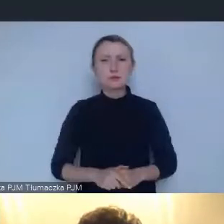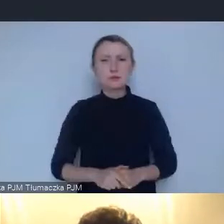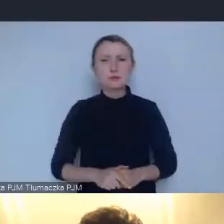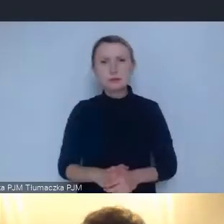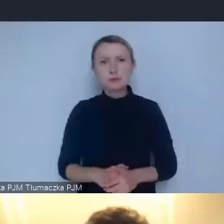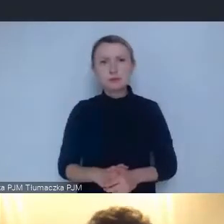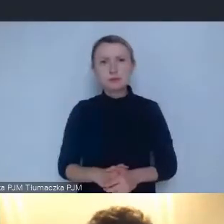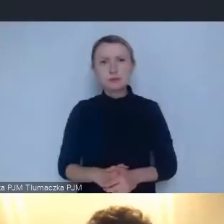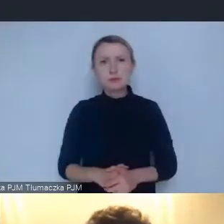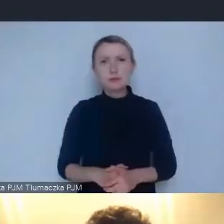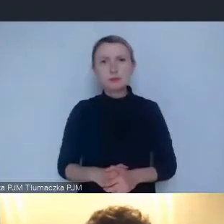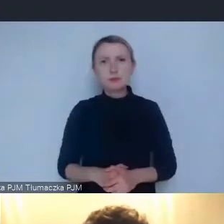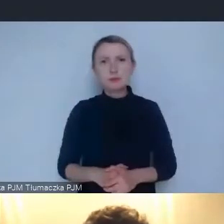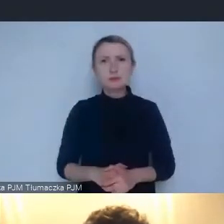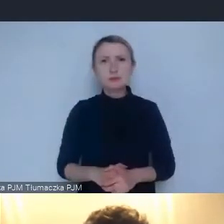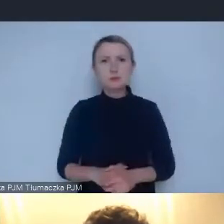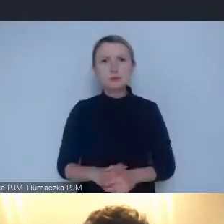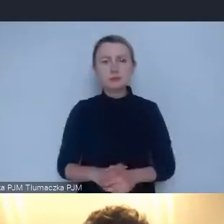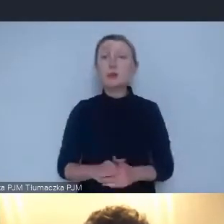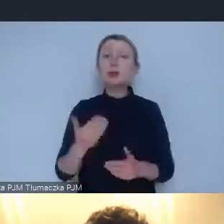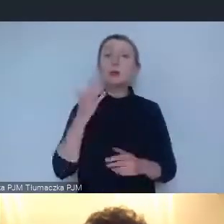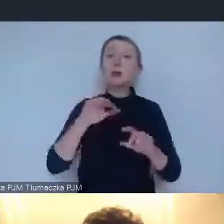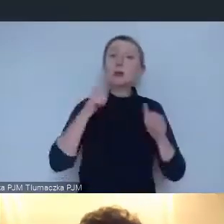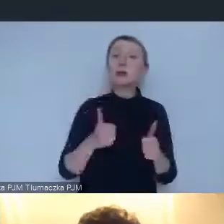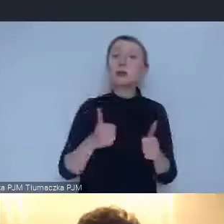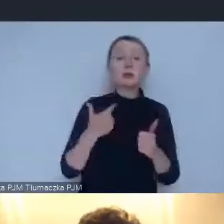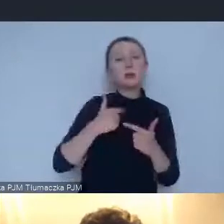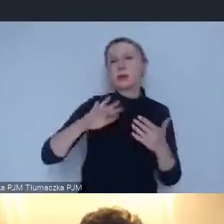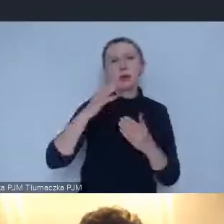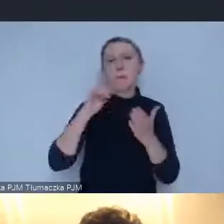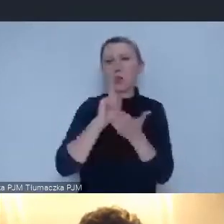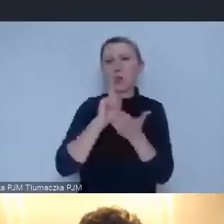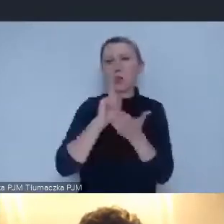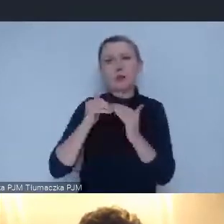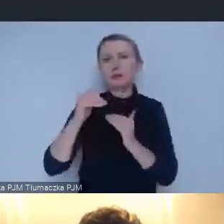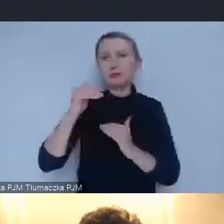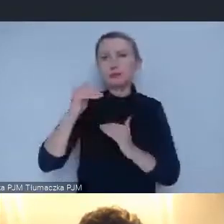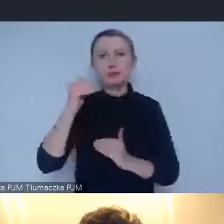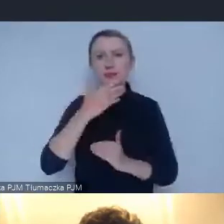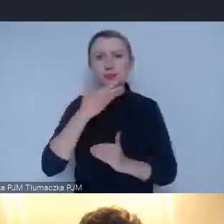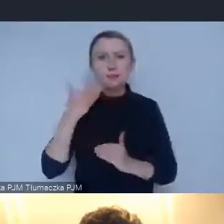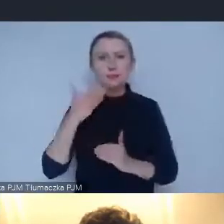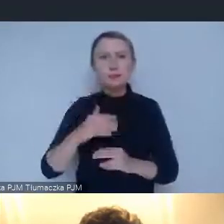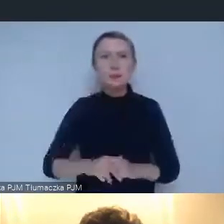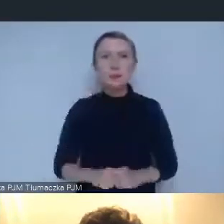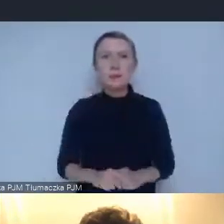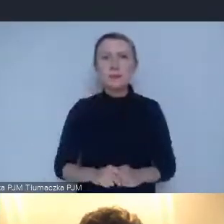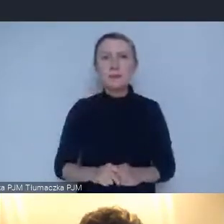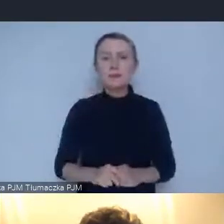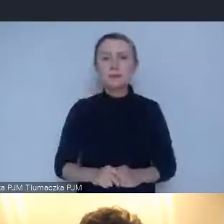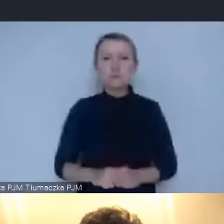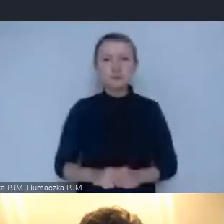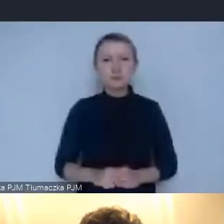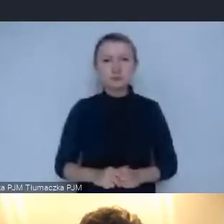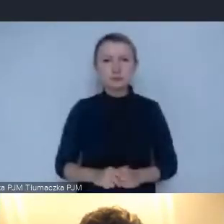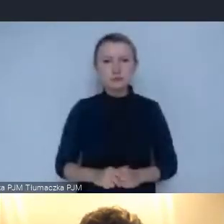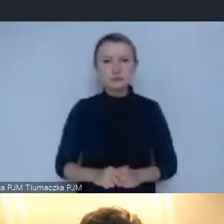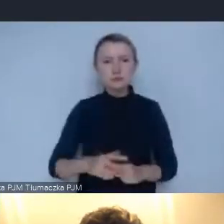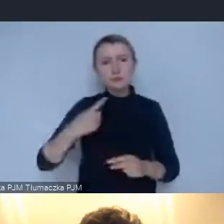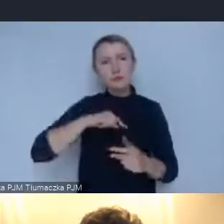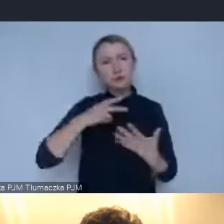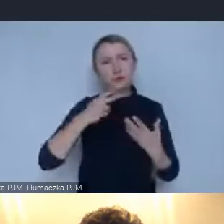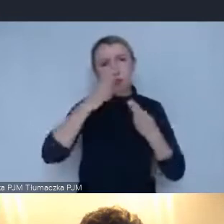7 lat z rzędu nie podnosimy podatku. I jest celowe działanie, żeby pokazać, że jesteśmy wiarygodnym partnerem w rozmowach z prywatnym